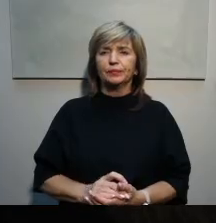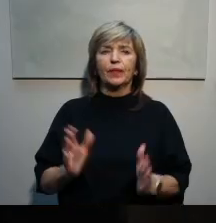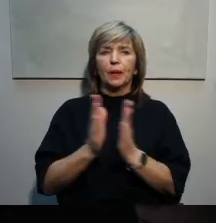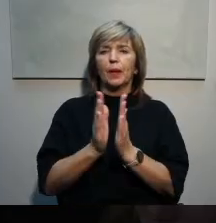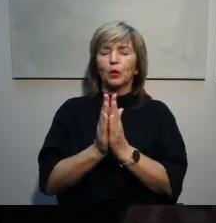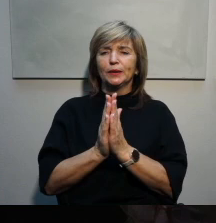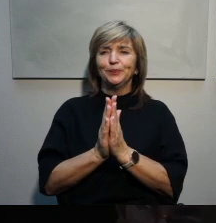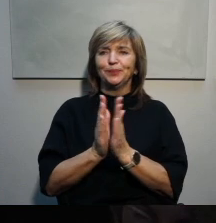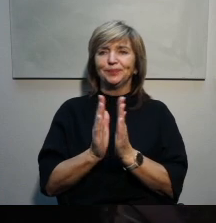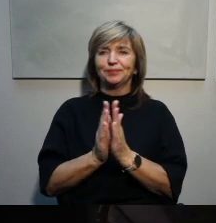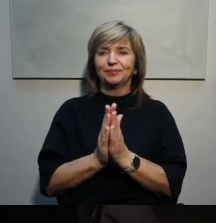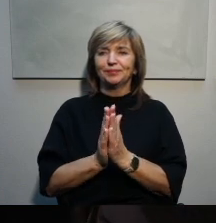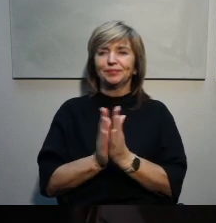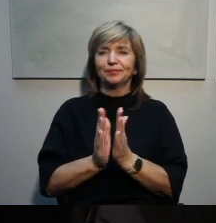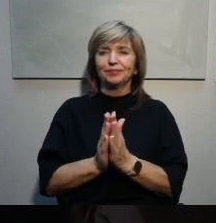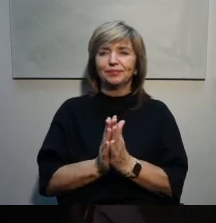aplausi.